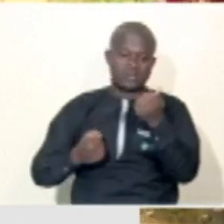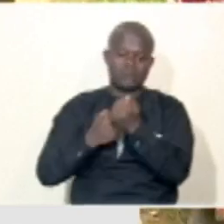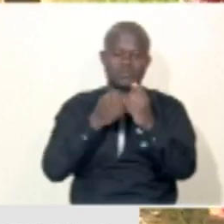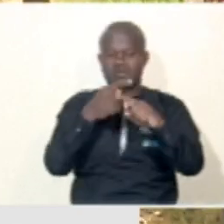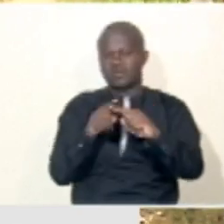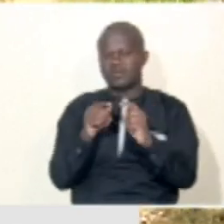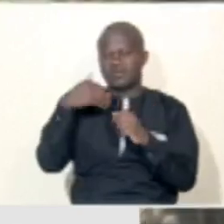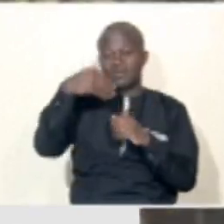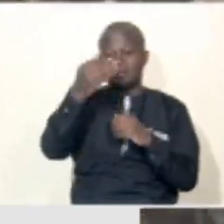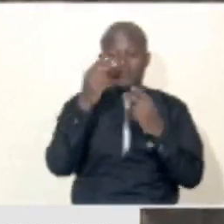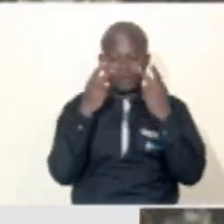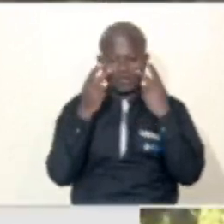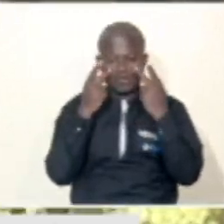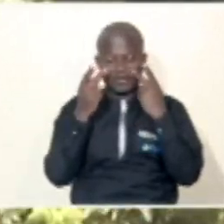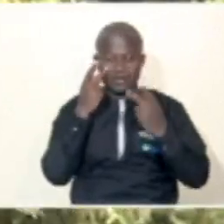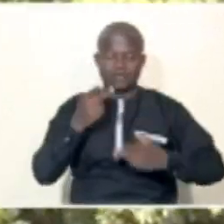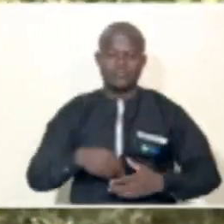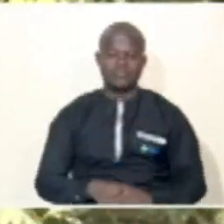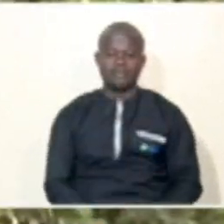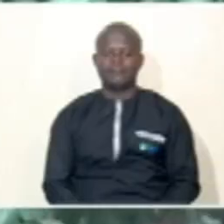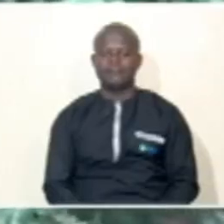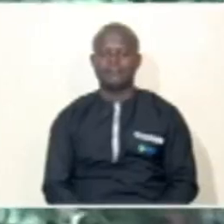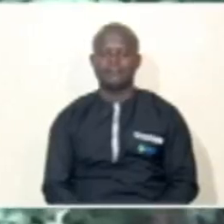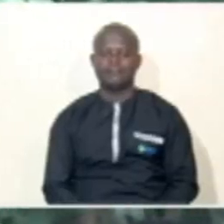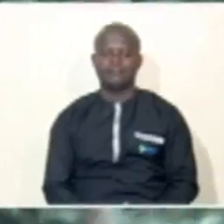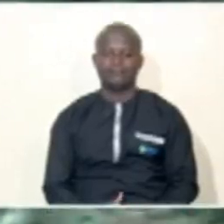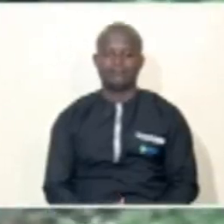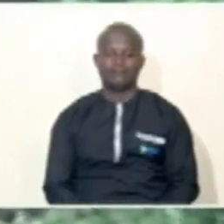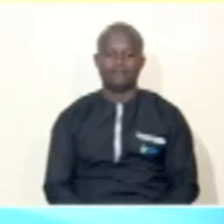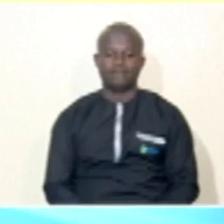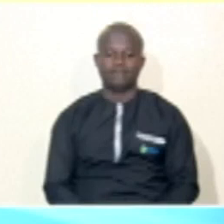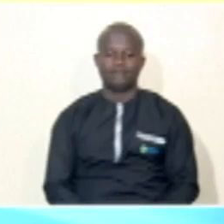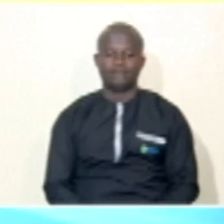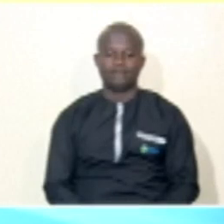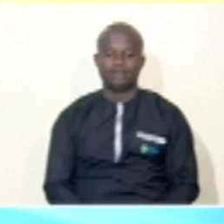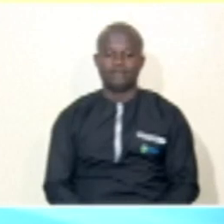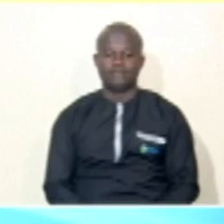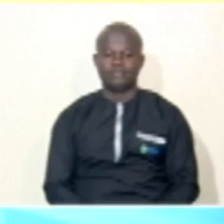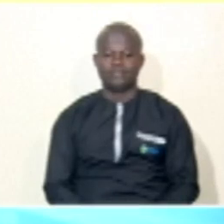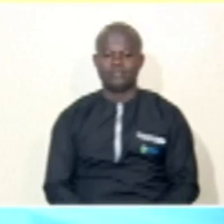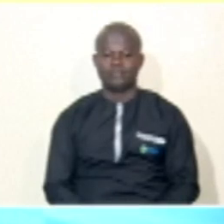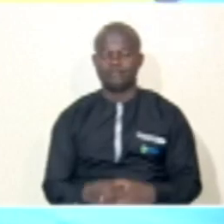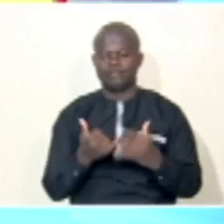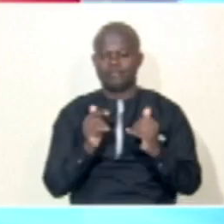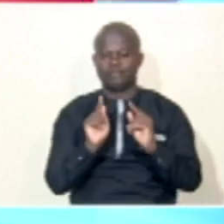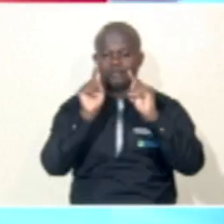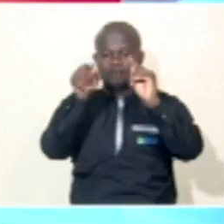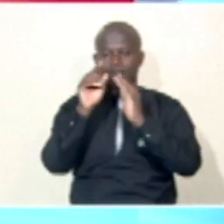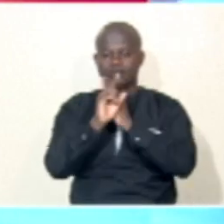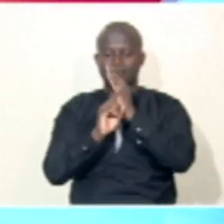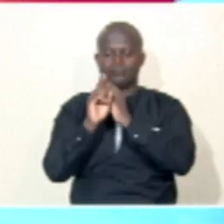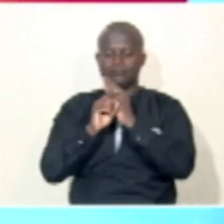zitandukanye bagenda babona Jean-Pierre Ndagijimana ku nkengero za pariki ya Nyungwe Katwerekeze mu karere